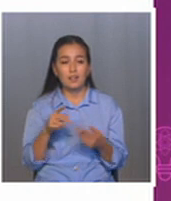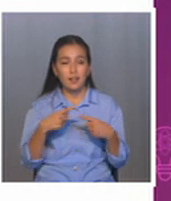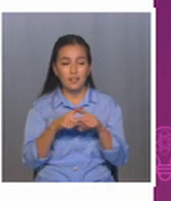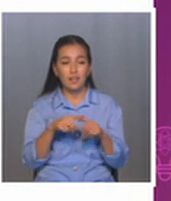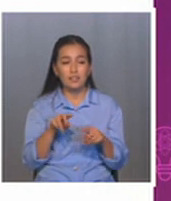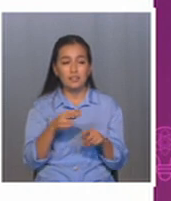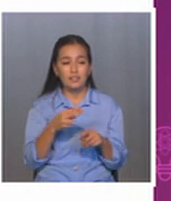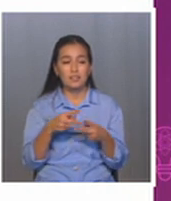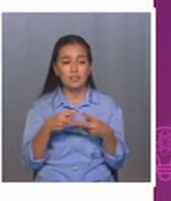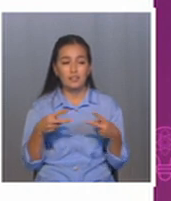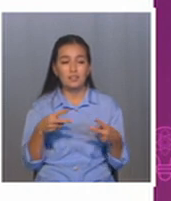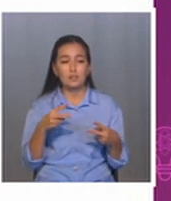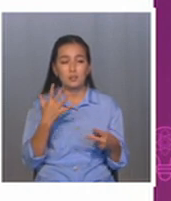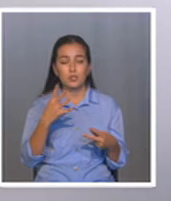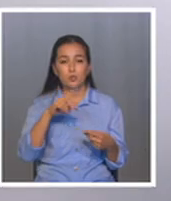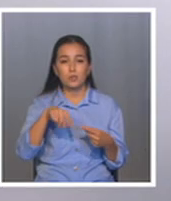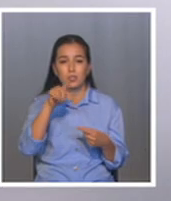түбірасты 3-ке